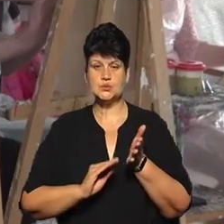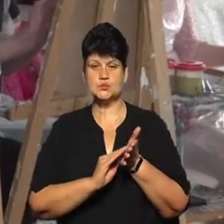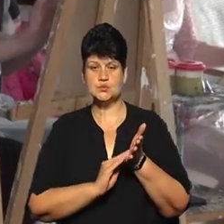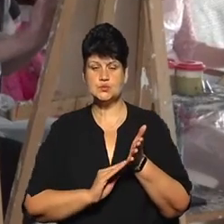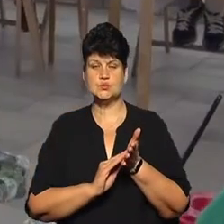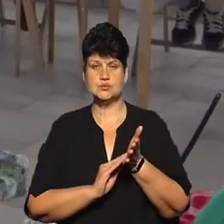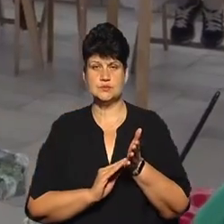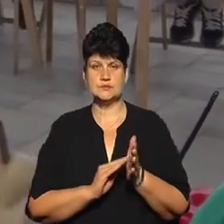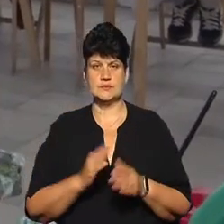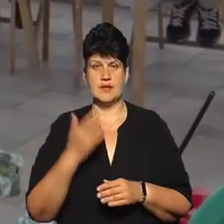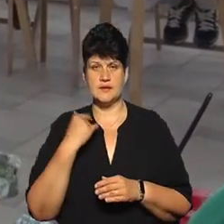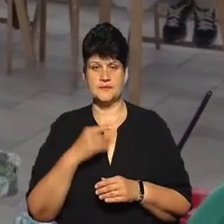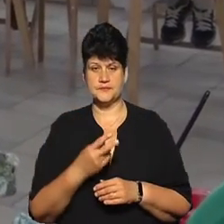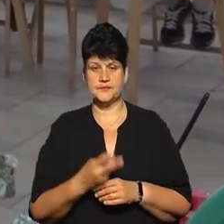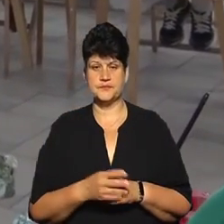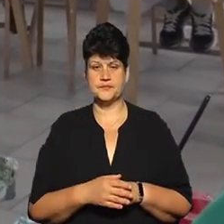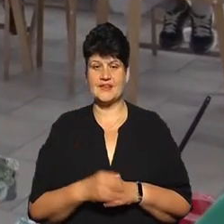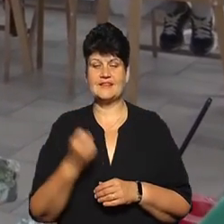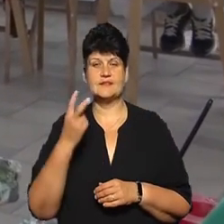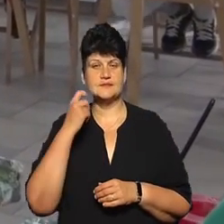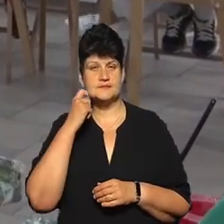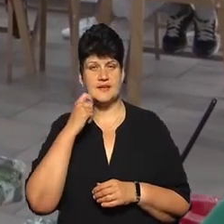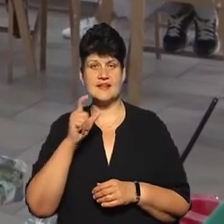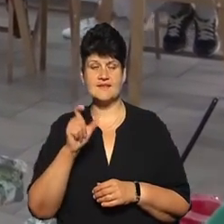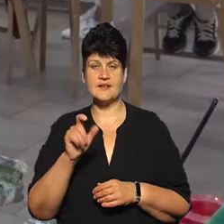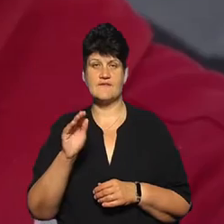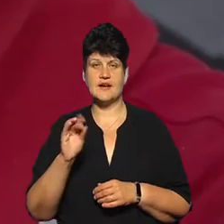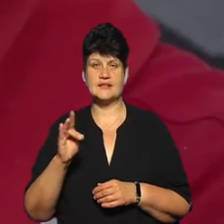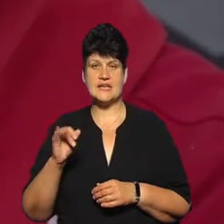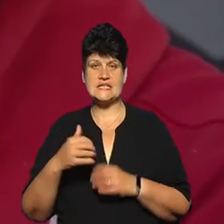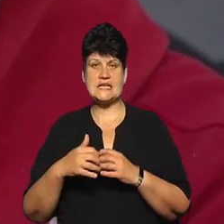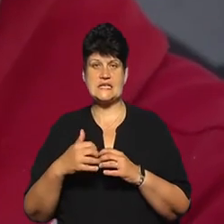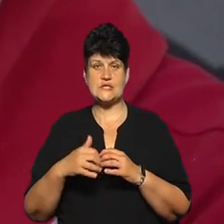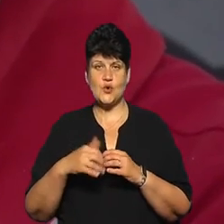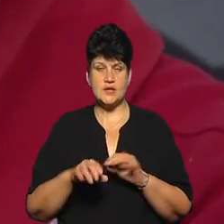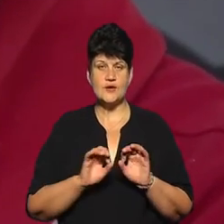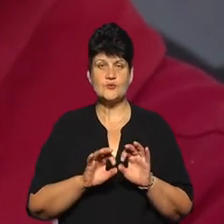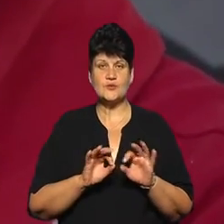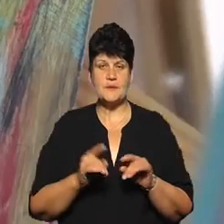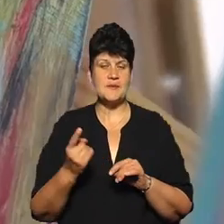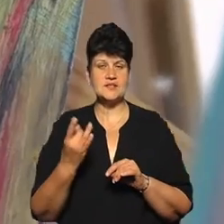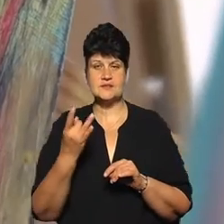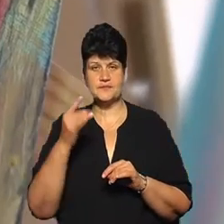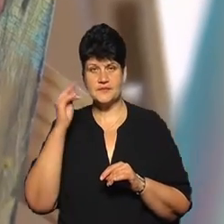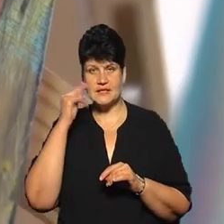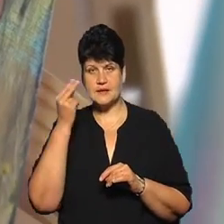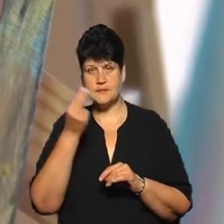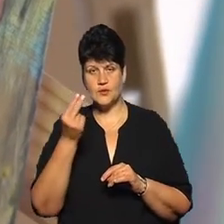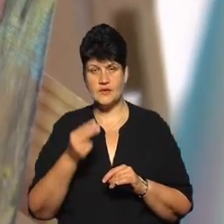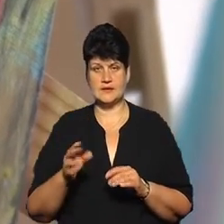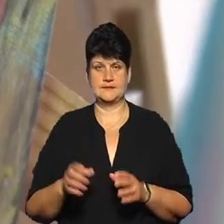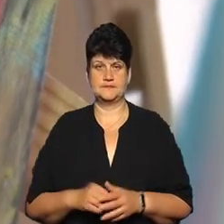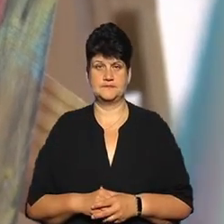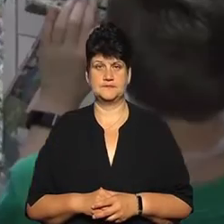направленню капелюхи. 12-річний Євгеній Вандрашек з Херсона розповідає, вперше вчиться малювати з професіоналом.